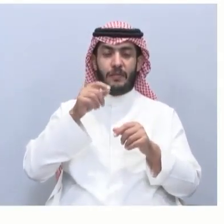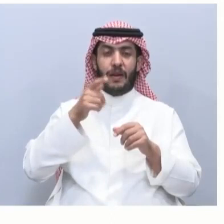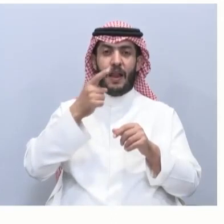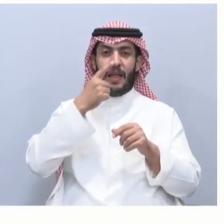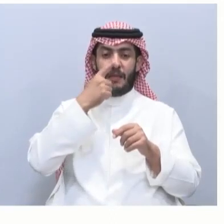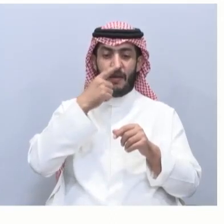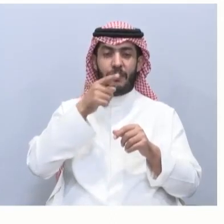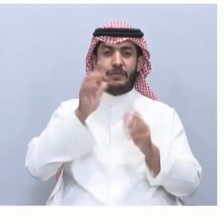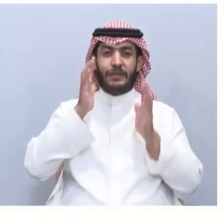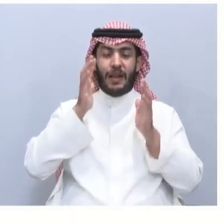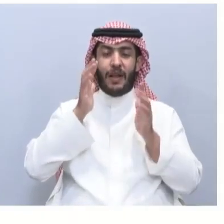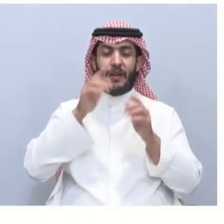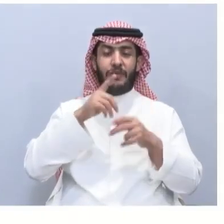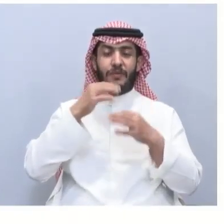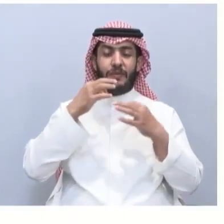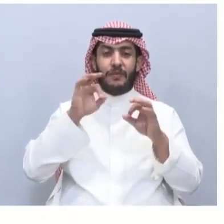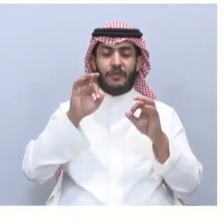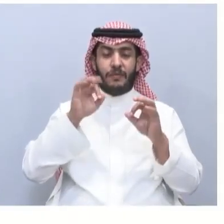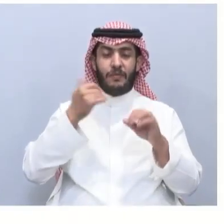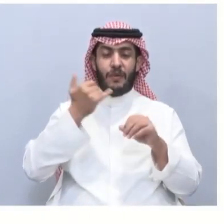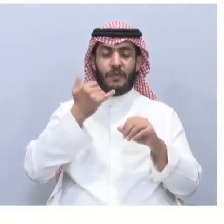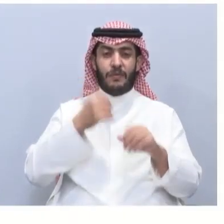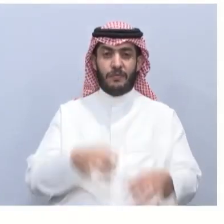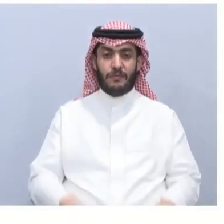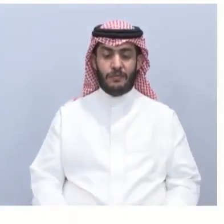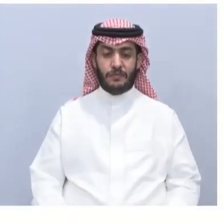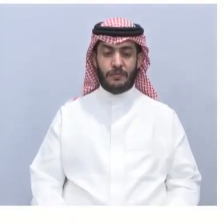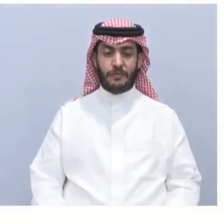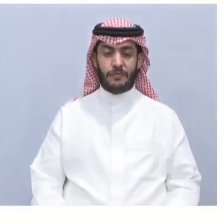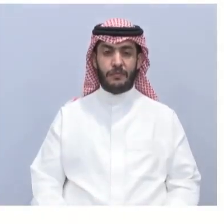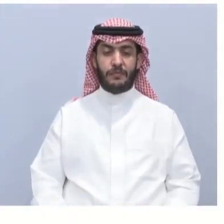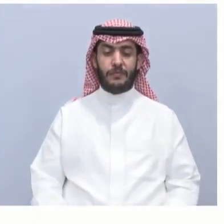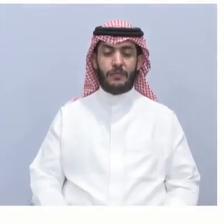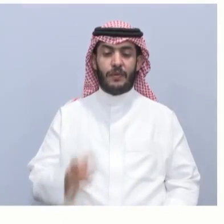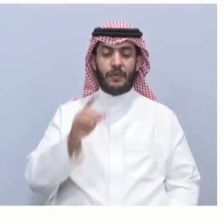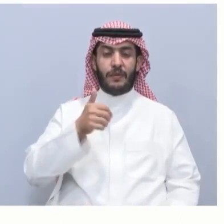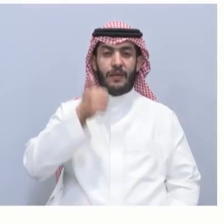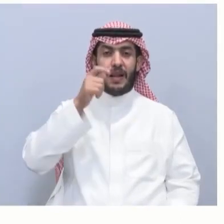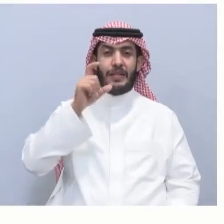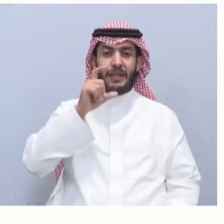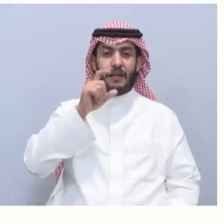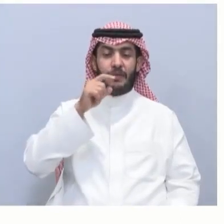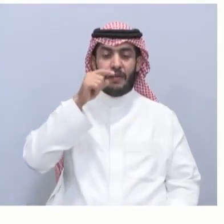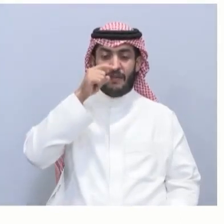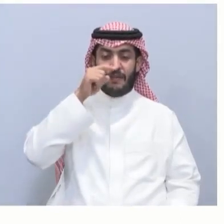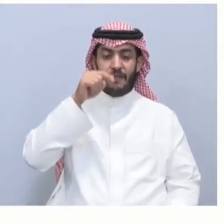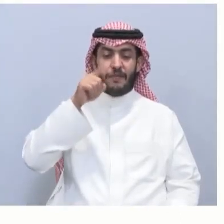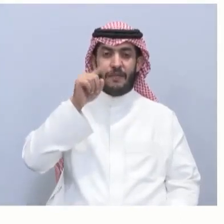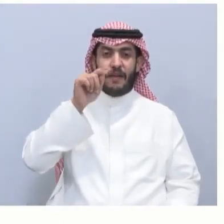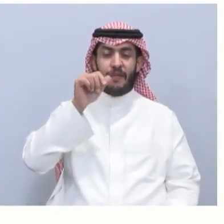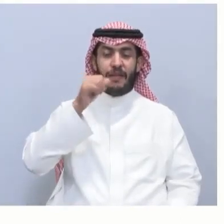بالعباده وبالصلاه وبالامور المهمه العظيمه ايضا من محاسن الاسلام فرض الزكاه